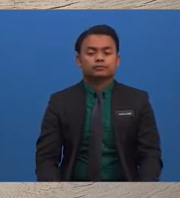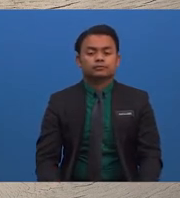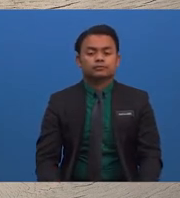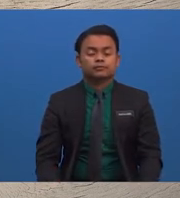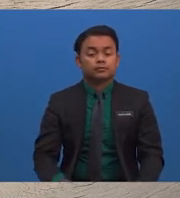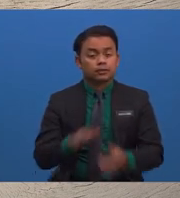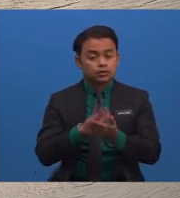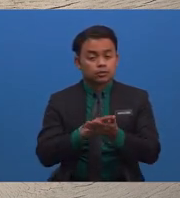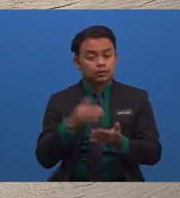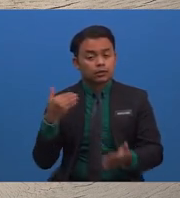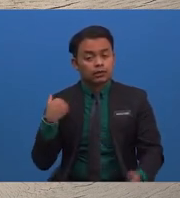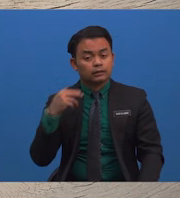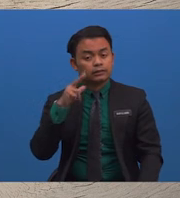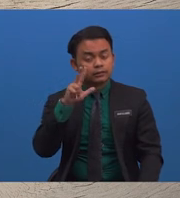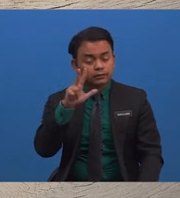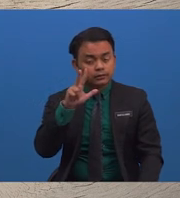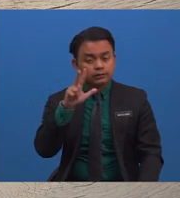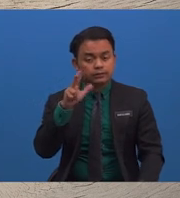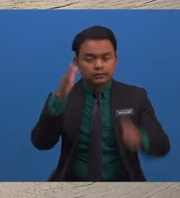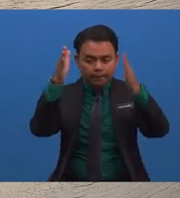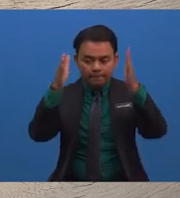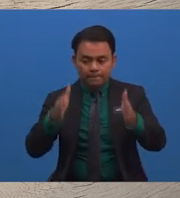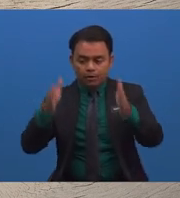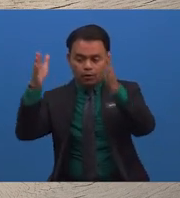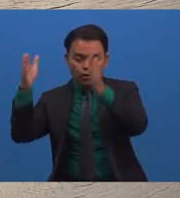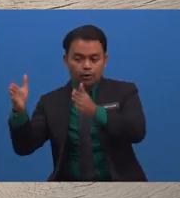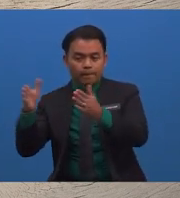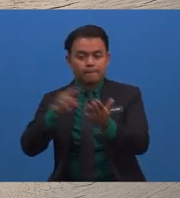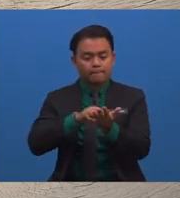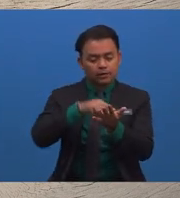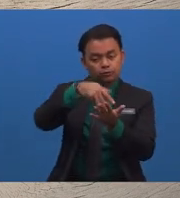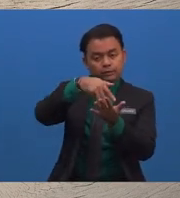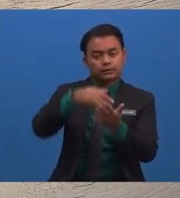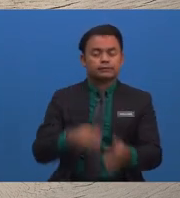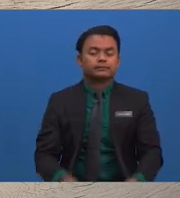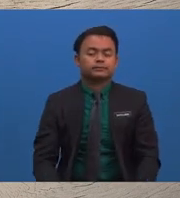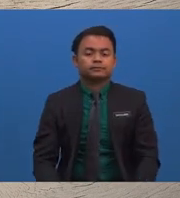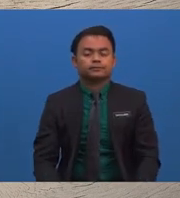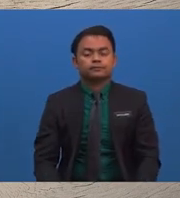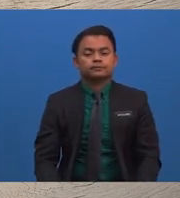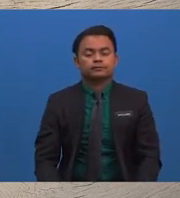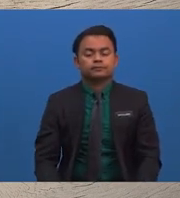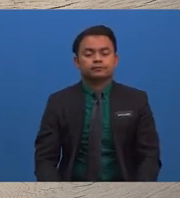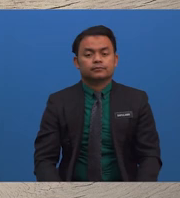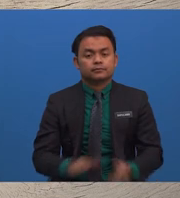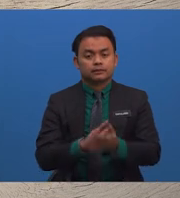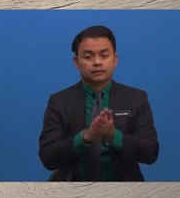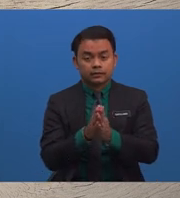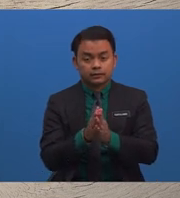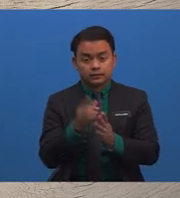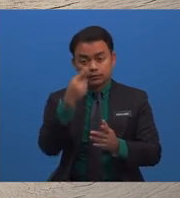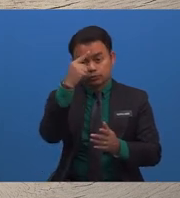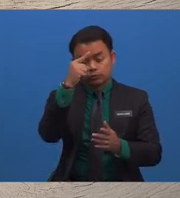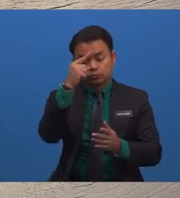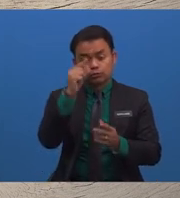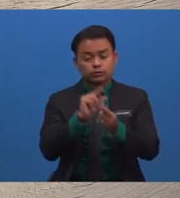3 buah blok bangunan kelas. Jadi, bagi menggantikan Sekolah Kebangsaan